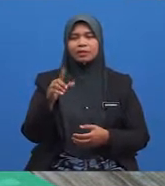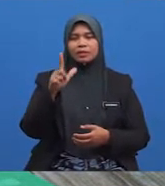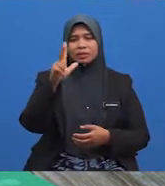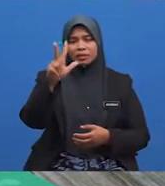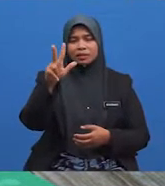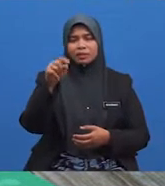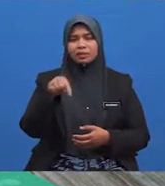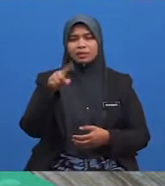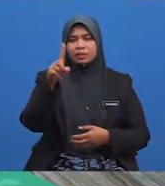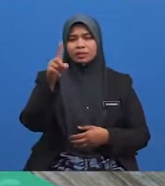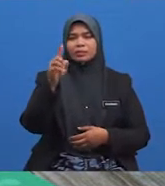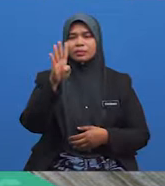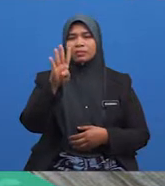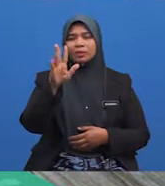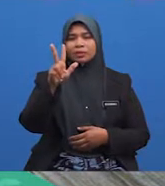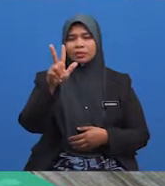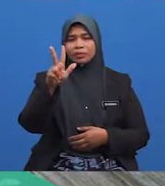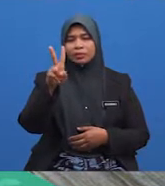3.142 atau